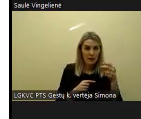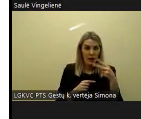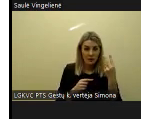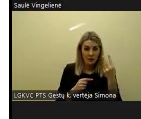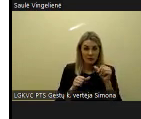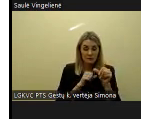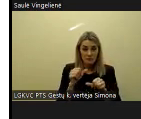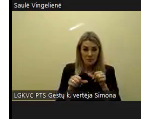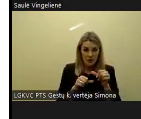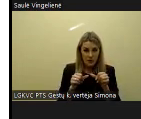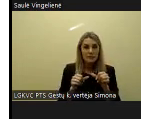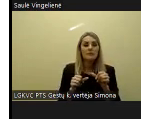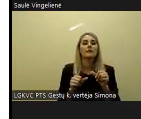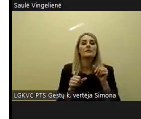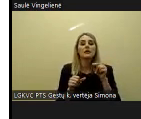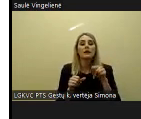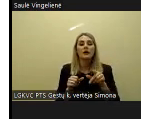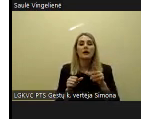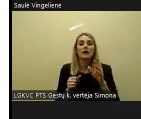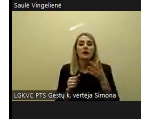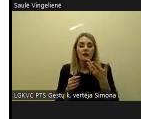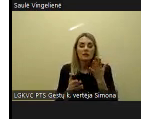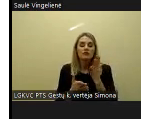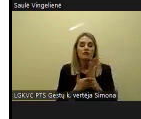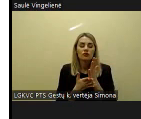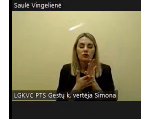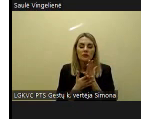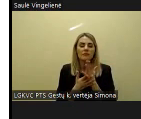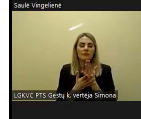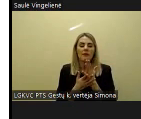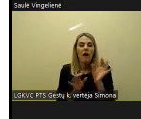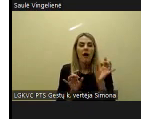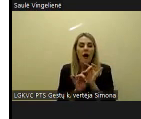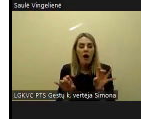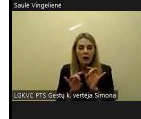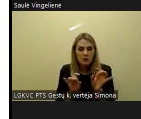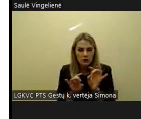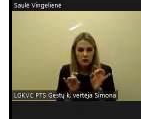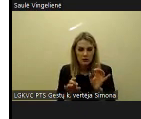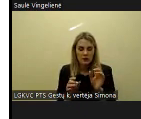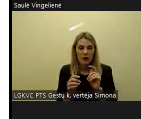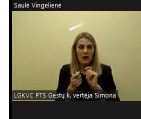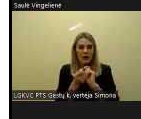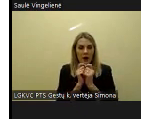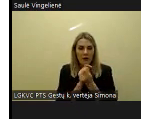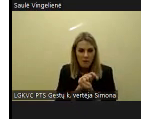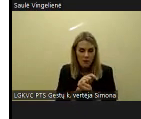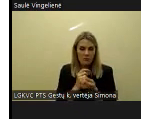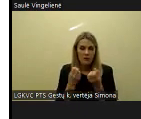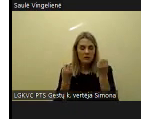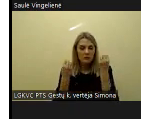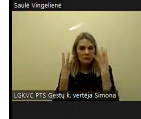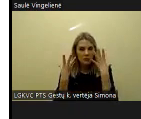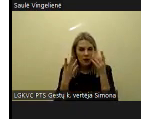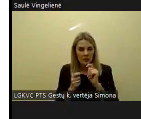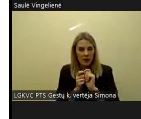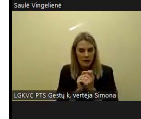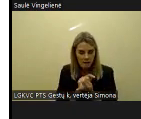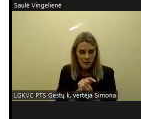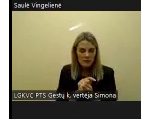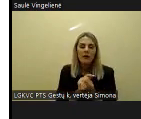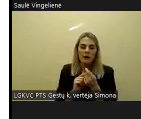vietos švietimo srities interesuotieji dalyviai aiškina reformą, supranta tą reformą, o tai yra